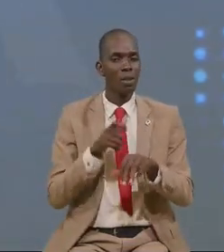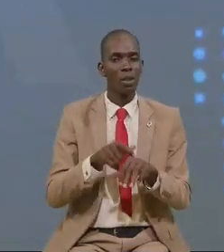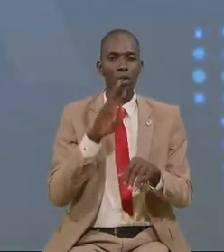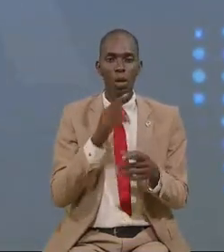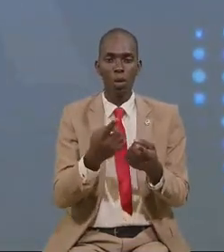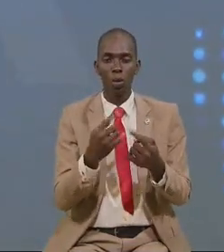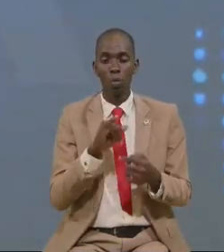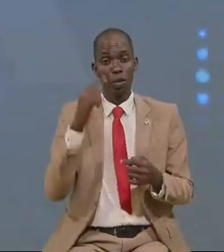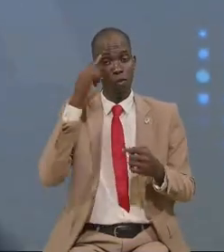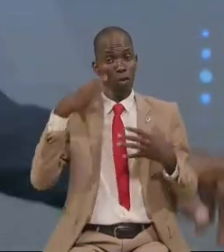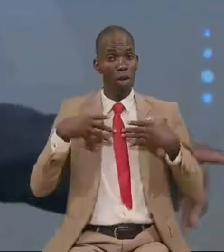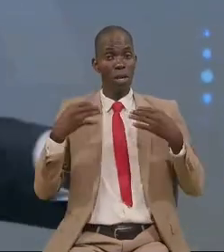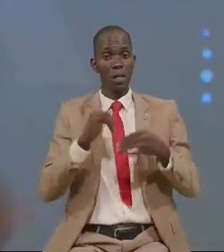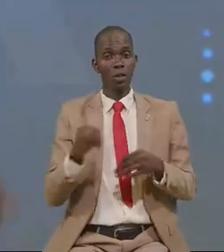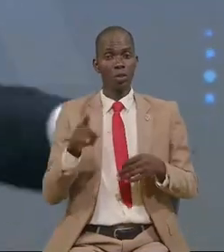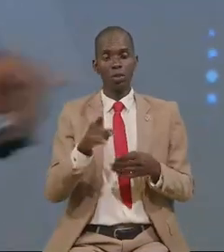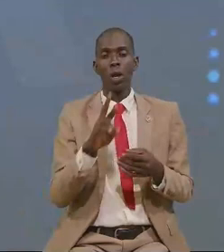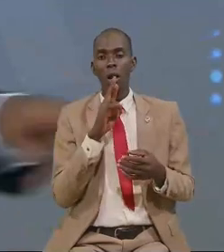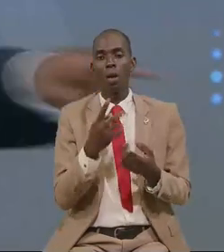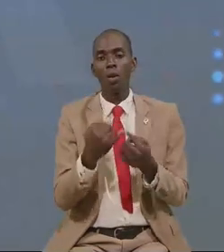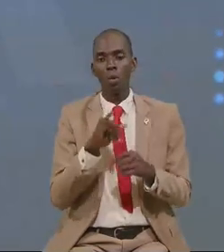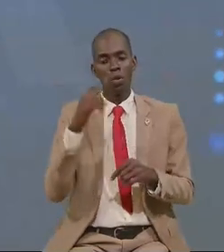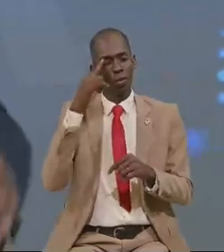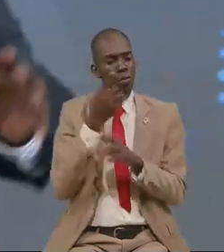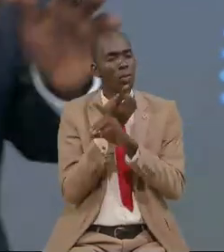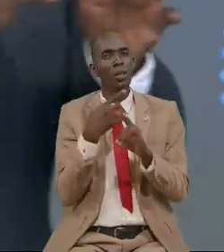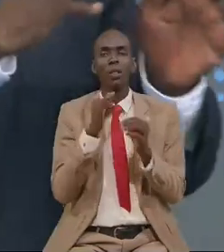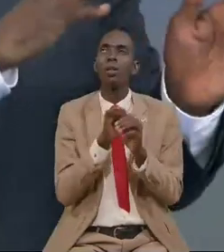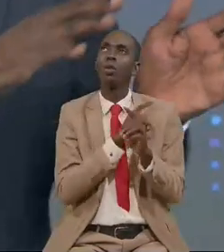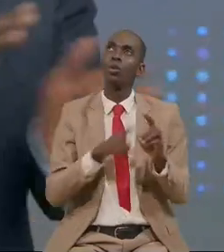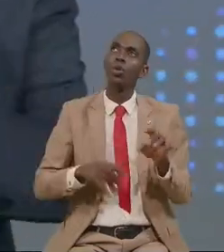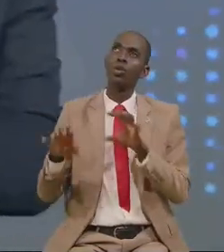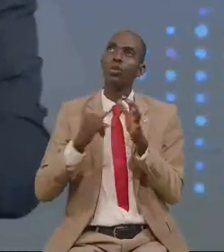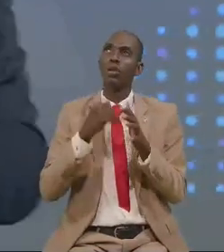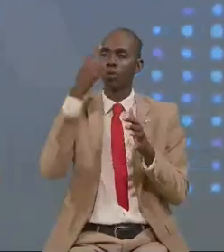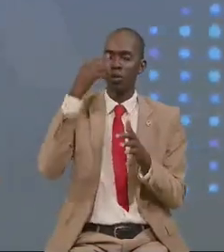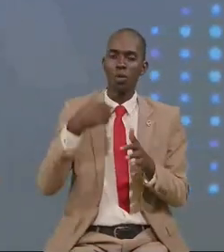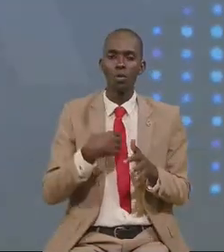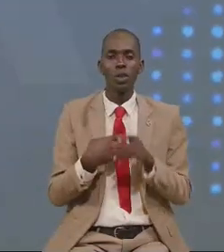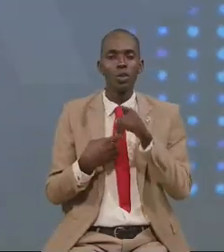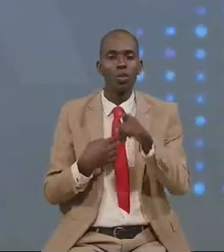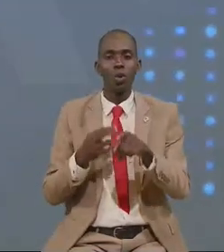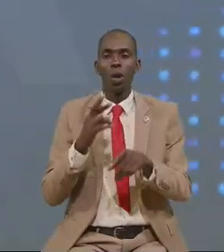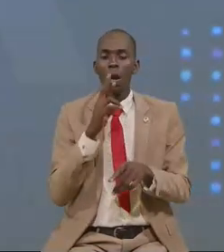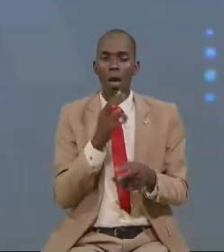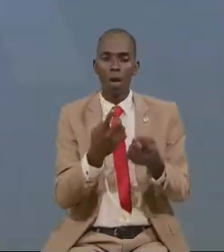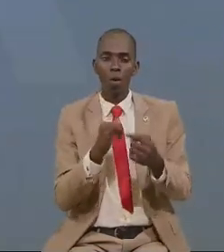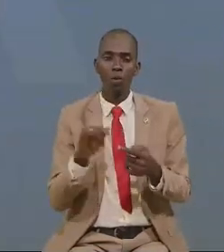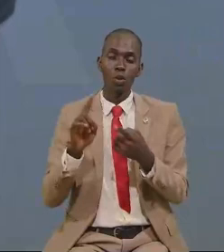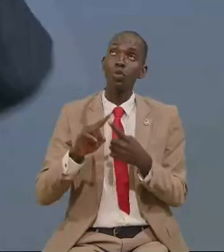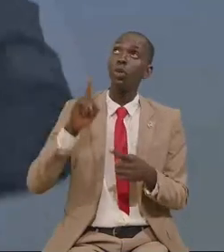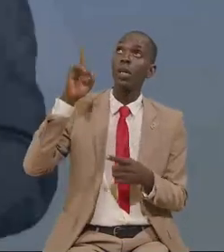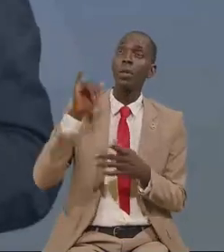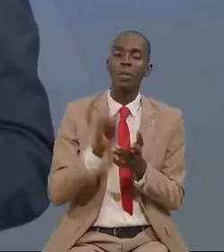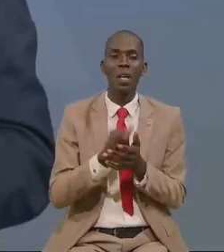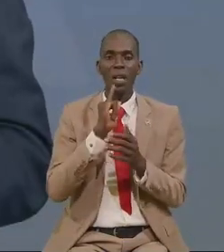la guérison, tu viens pour la délivrance, tu dis, Seigneur, fais-le pour moi. Tu viens à celui qui peut. Et on dit,